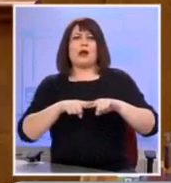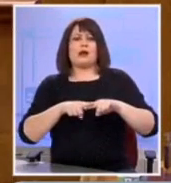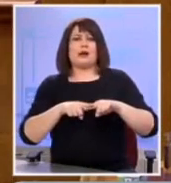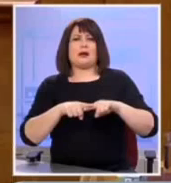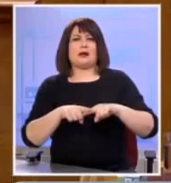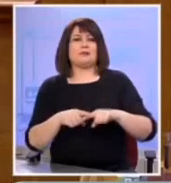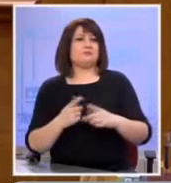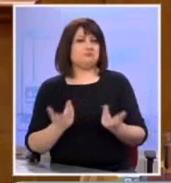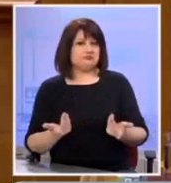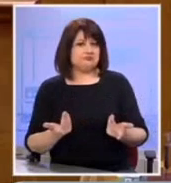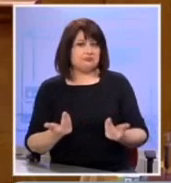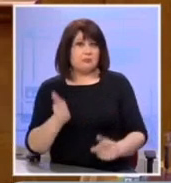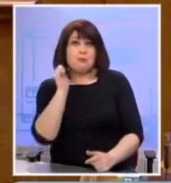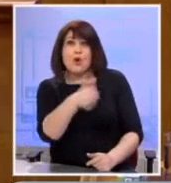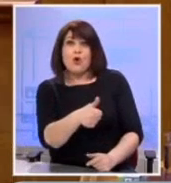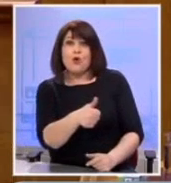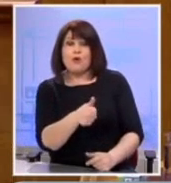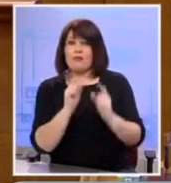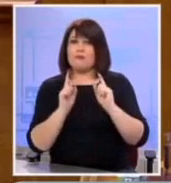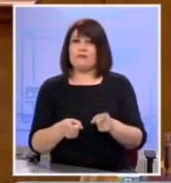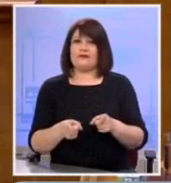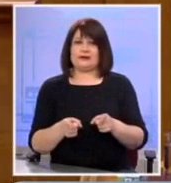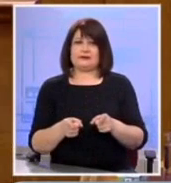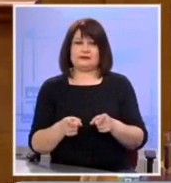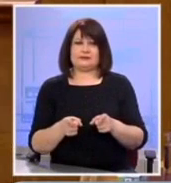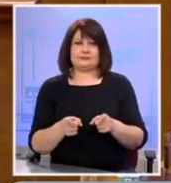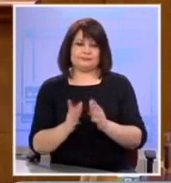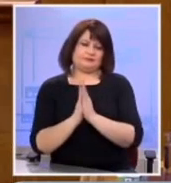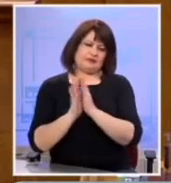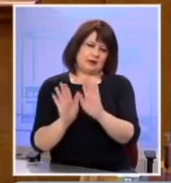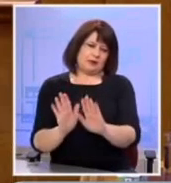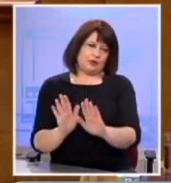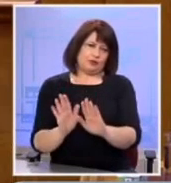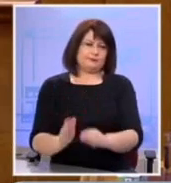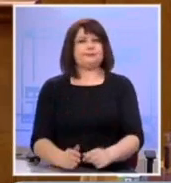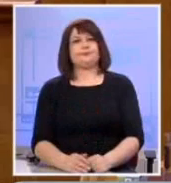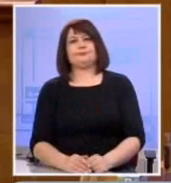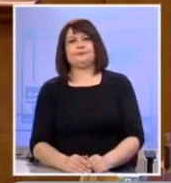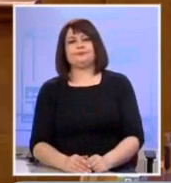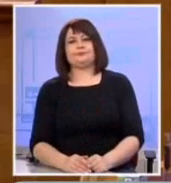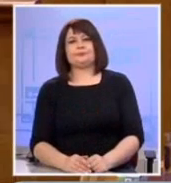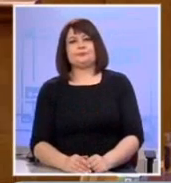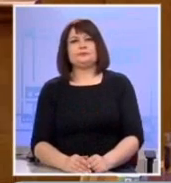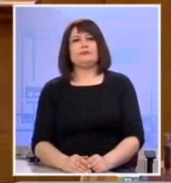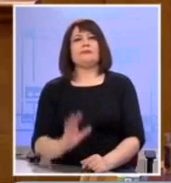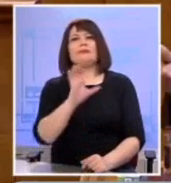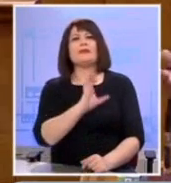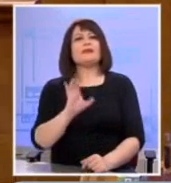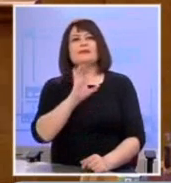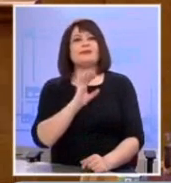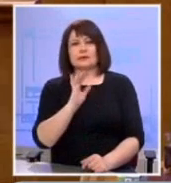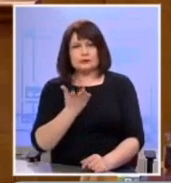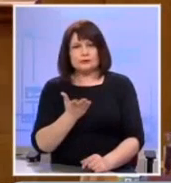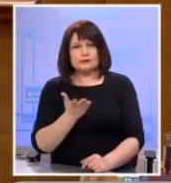με μονομερή ενέργεια από πλευράς, παρακαλώ, των πιο επιθετικών δανειστών, δεν λέει